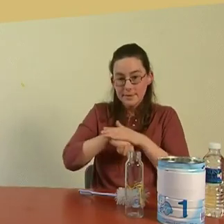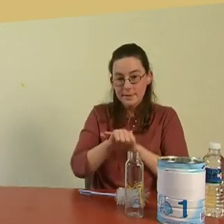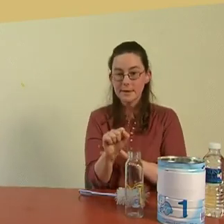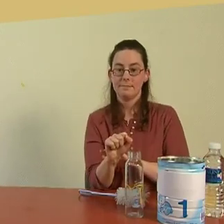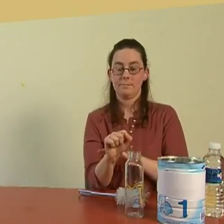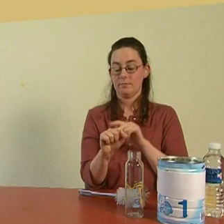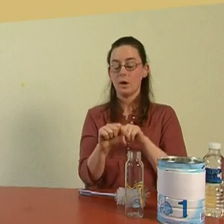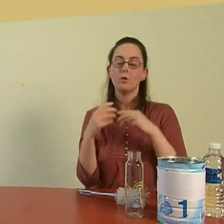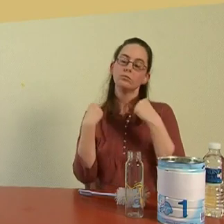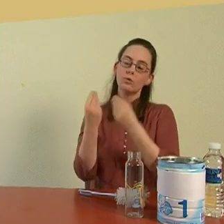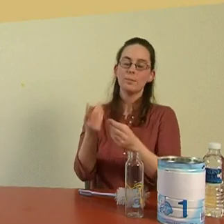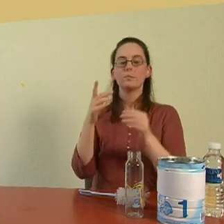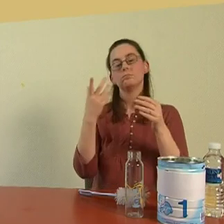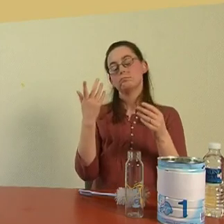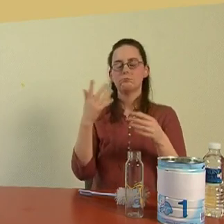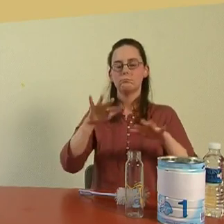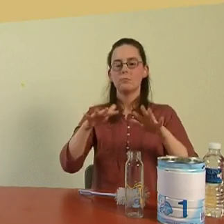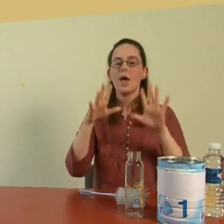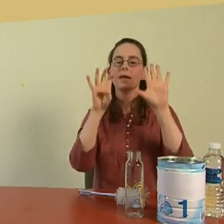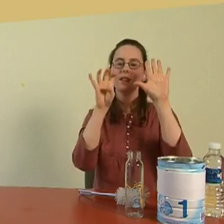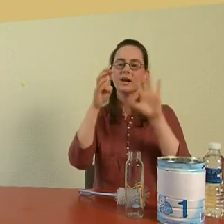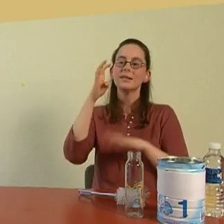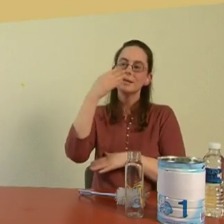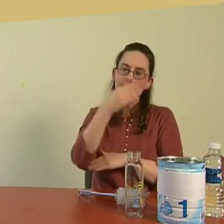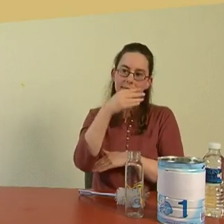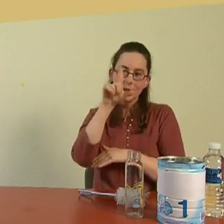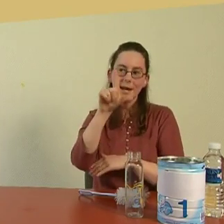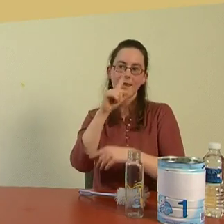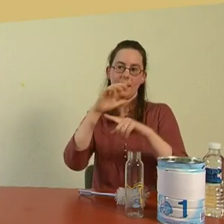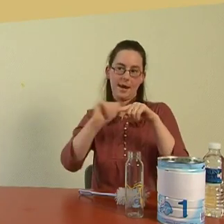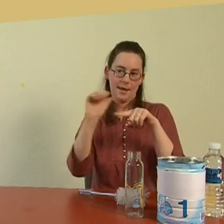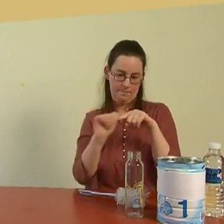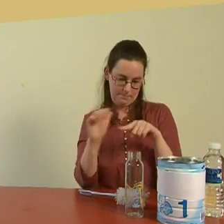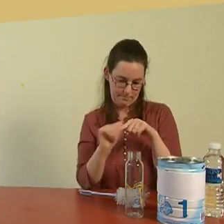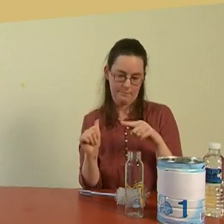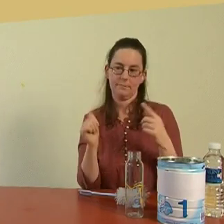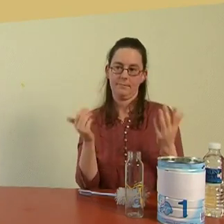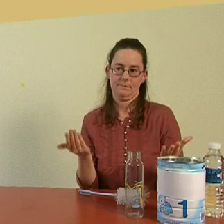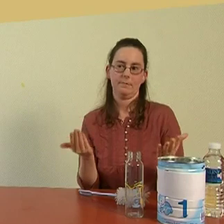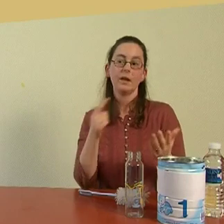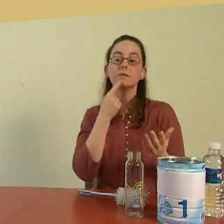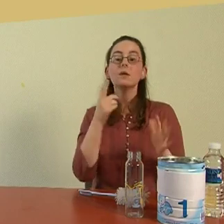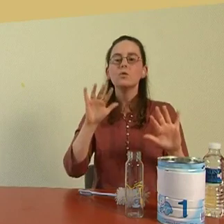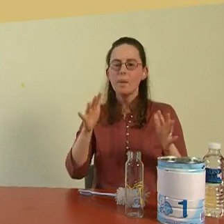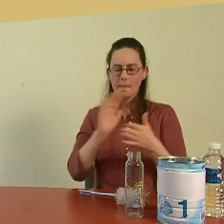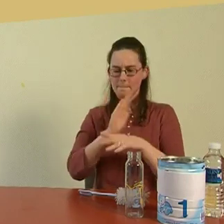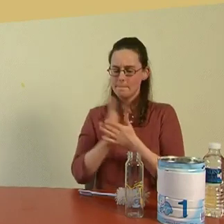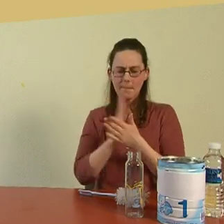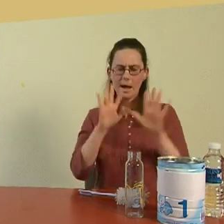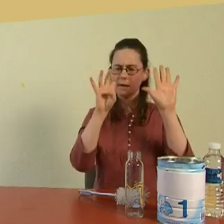Lorsque le bébé vient de naître, on donne à peu près 90 ml de lait.